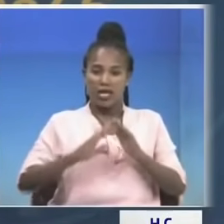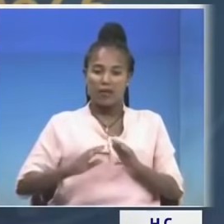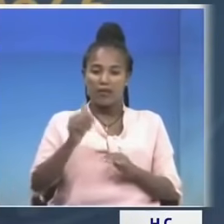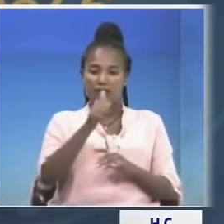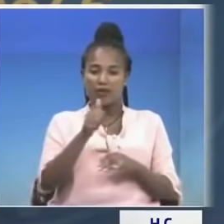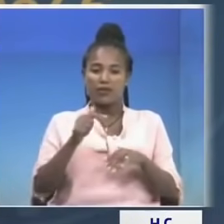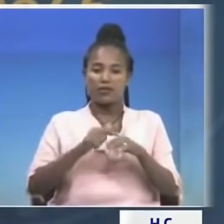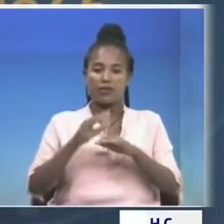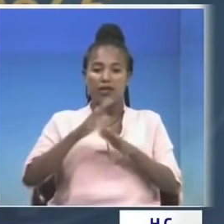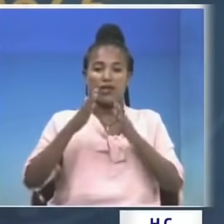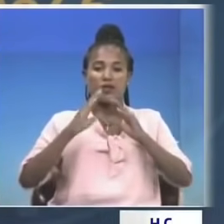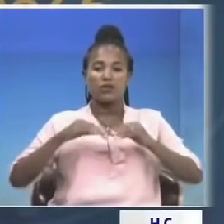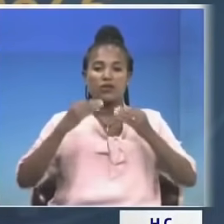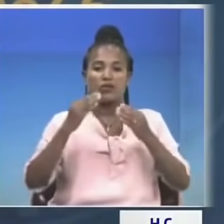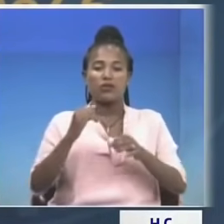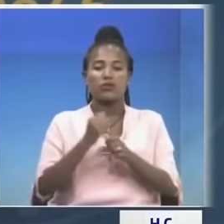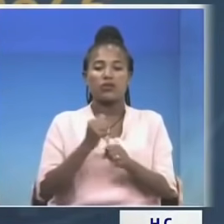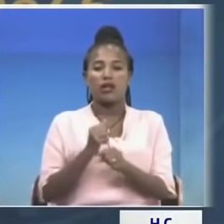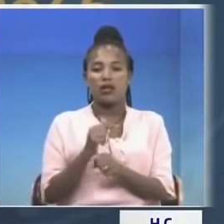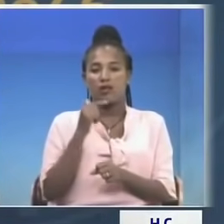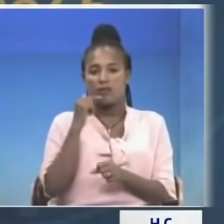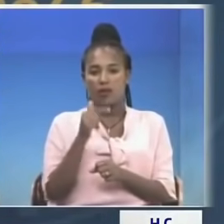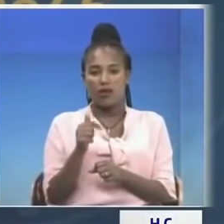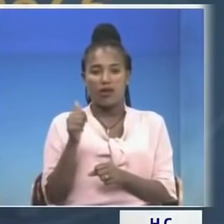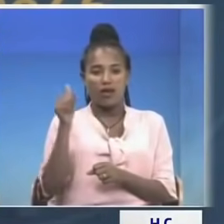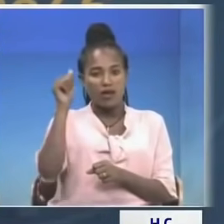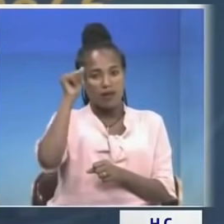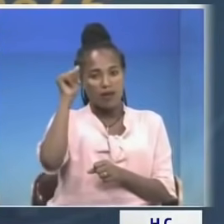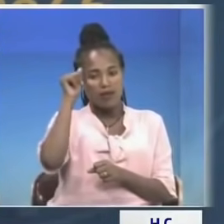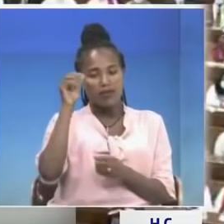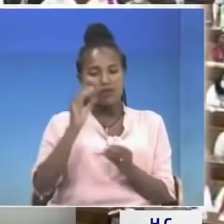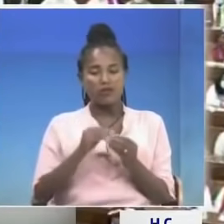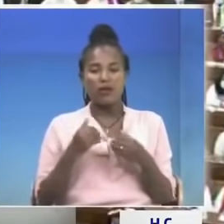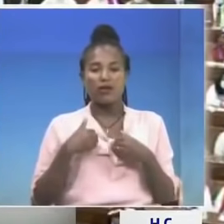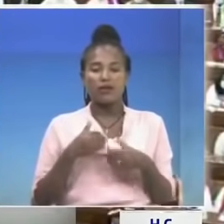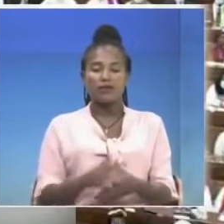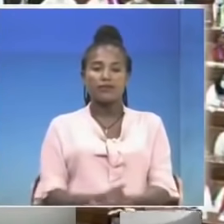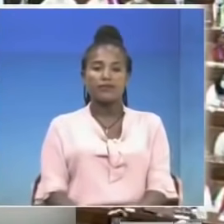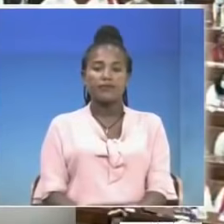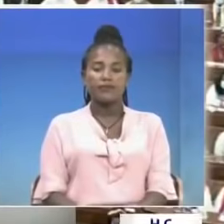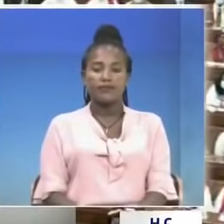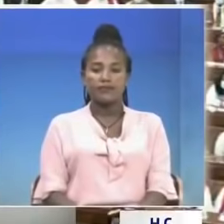ጊዜ በላይ ትኩረት ተሰጥቶ ይሰራል ብለዋል። አቢብ አለሜ ተጨማሪ አለው።